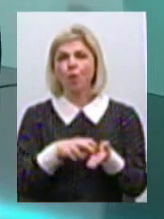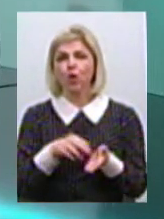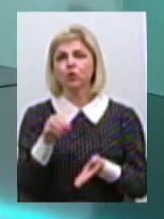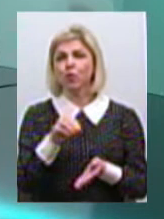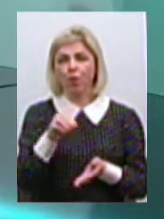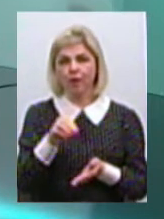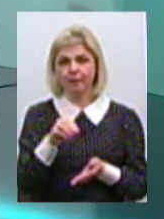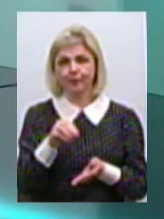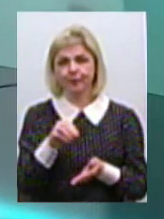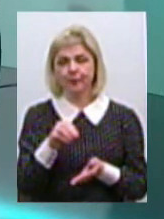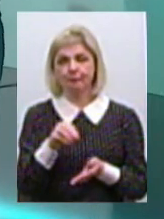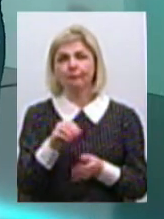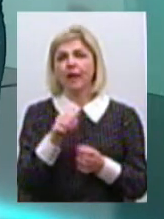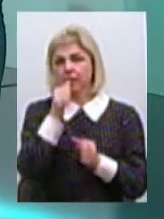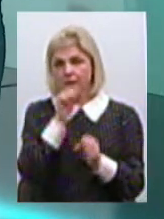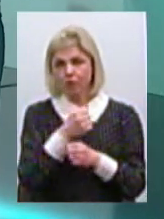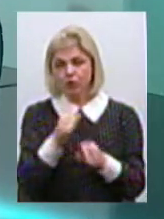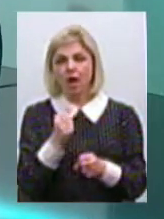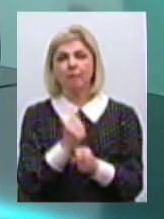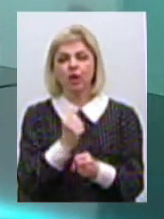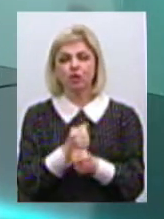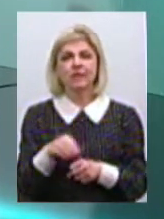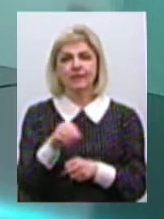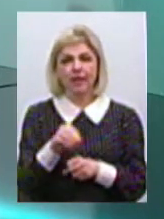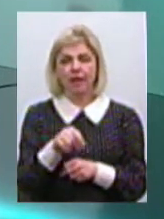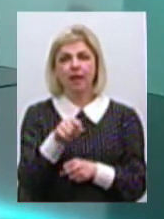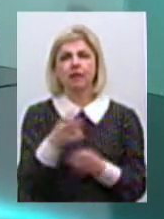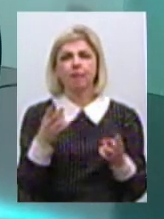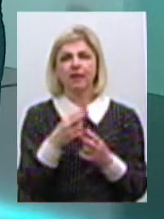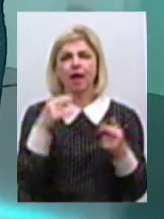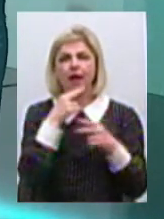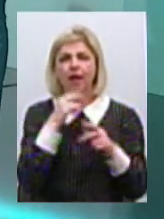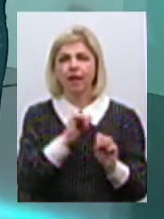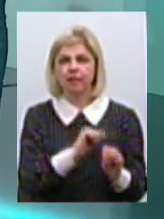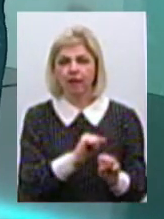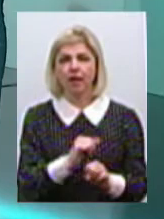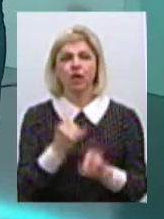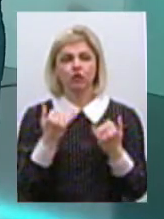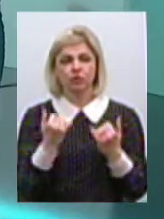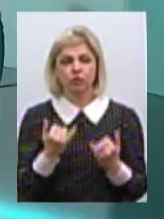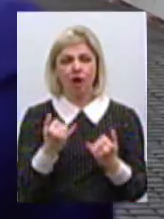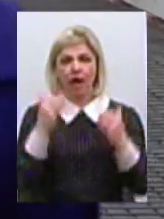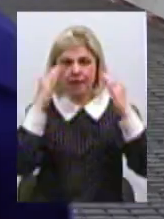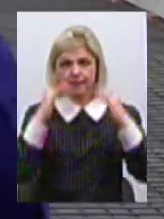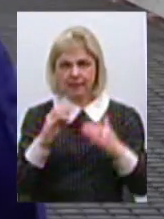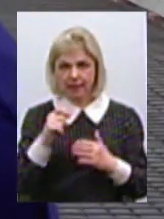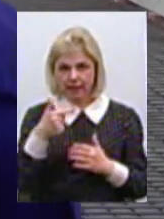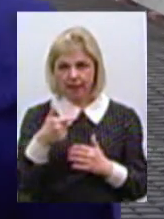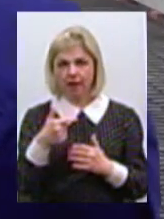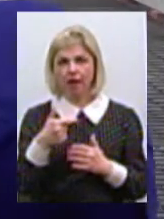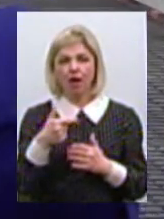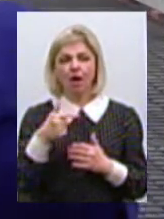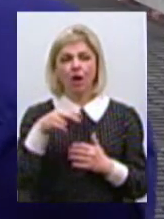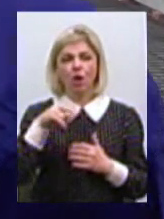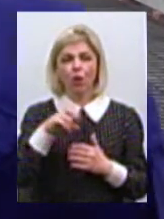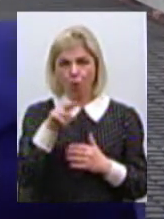тобто неможливо буде працювати з сіллю, там треба реагенти. І ми зараз працюємо над тим, що… А сніг, ну, лід на ній формується